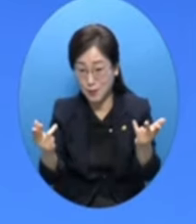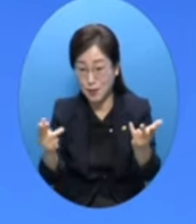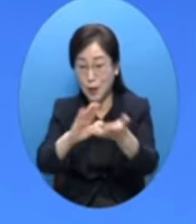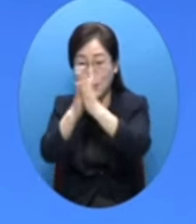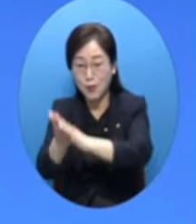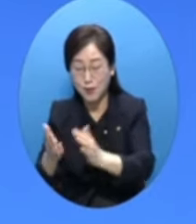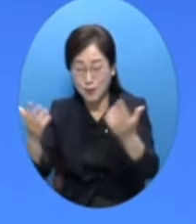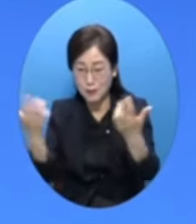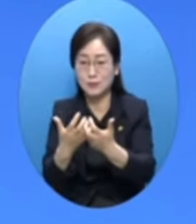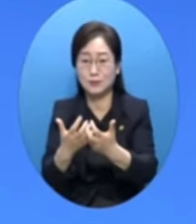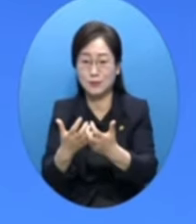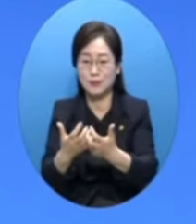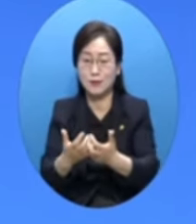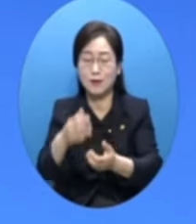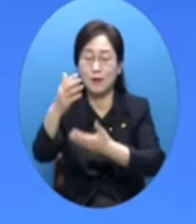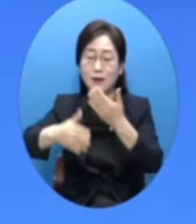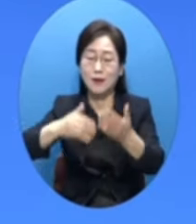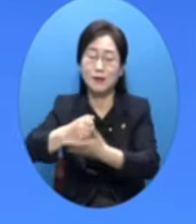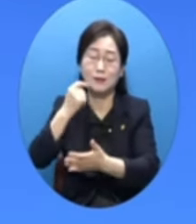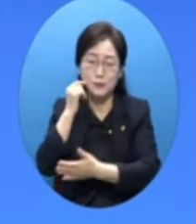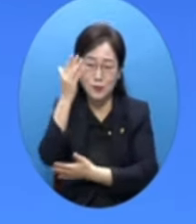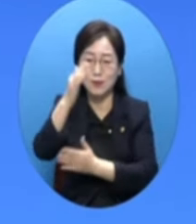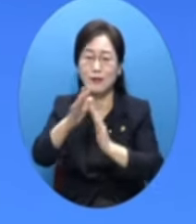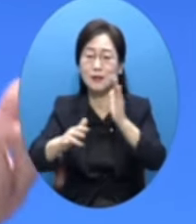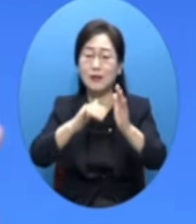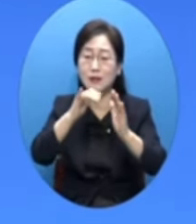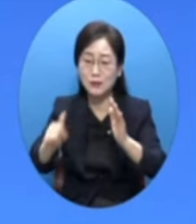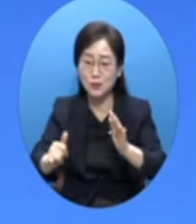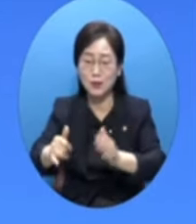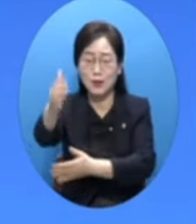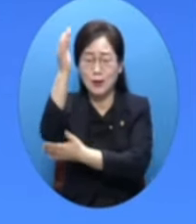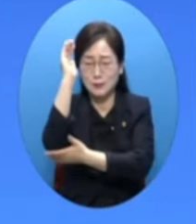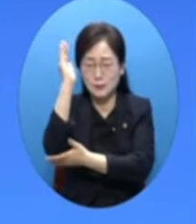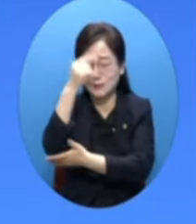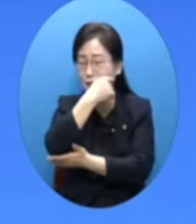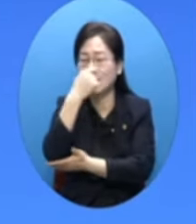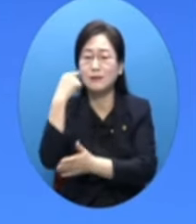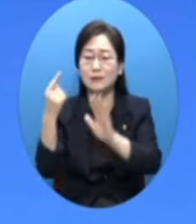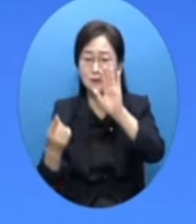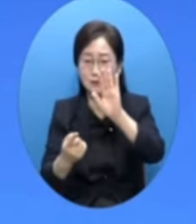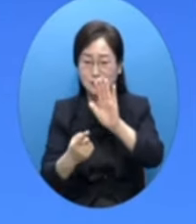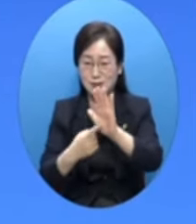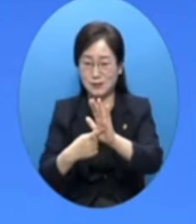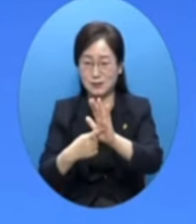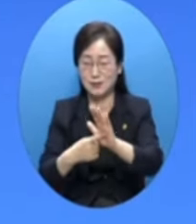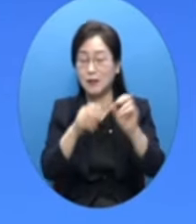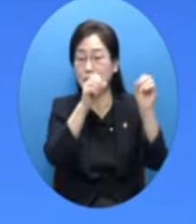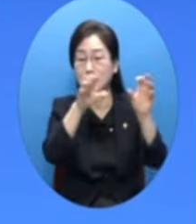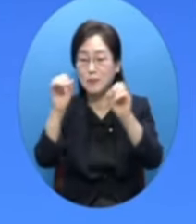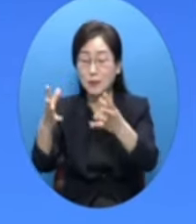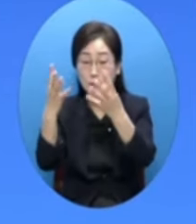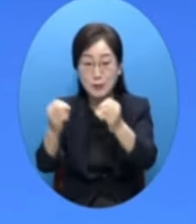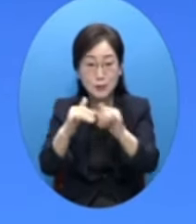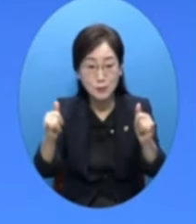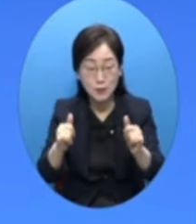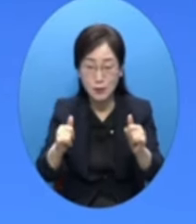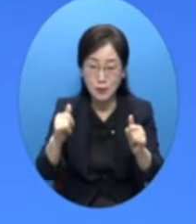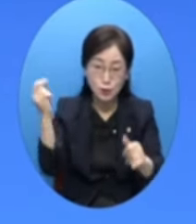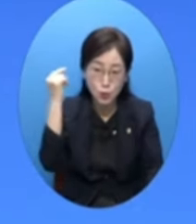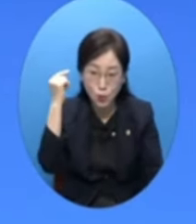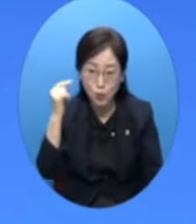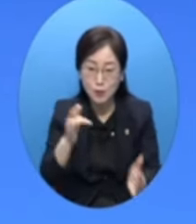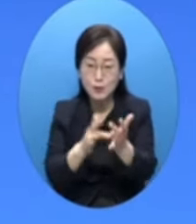곳마다 하나님께 영광 돌리고 자기 가족의 이야기를 간증으로 저들에게 전해서 수많은 사람들이 예수 믿고